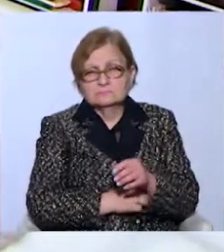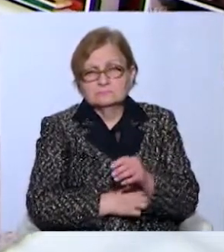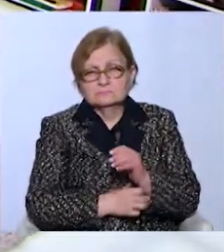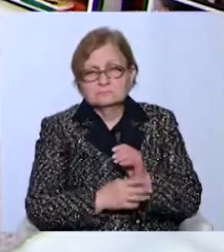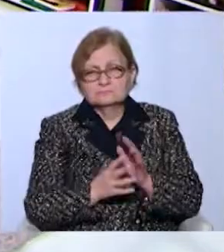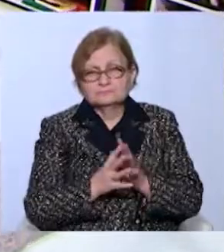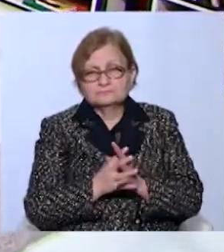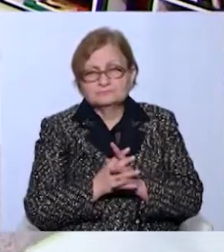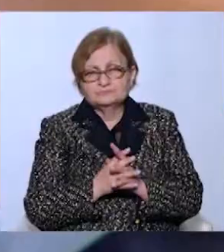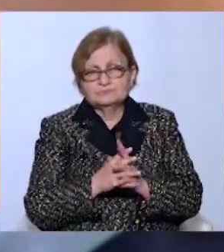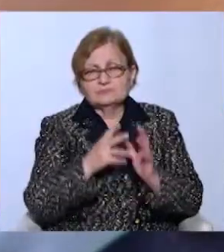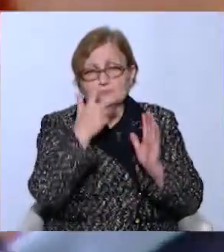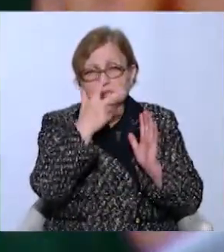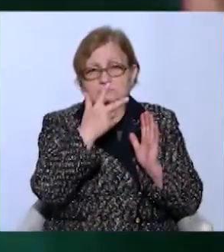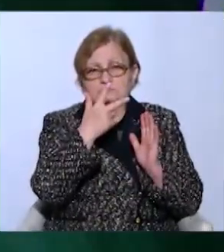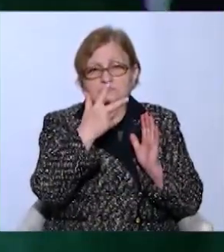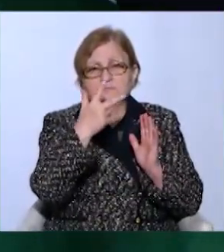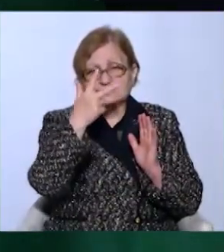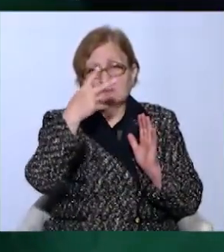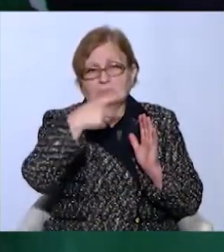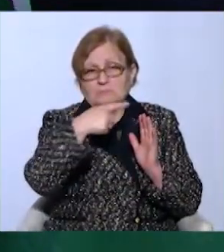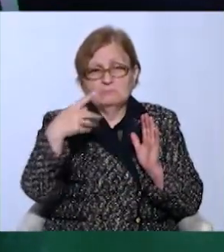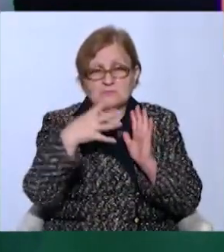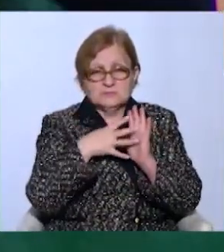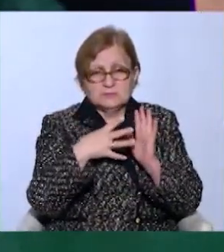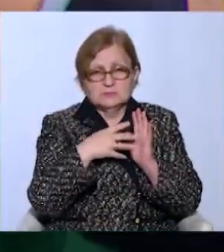3 მეცხრეც გამოვაკლოთ